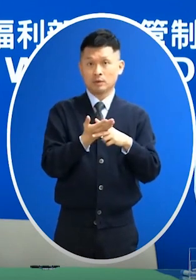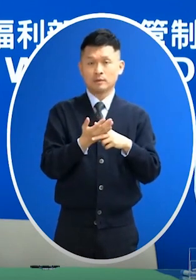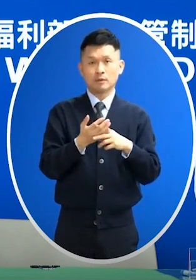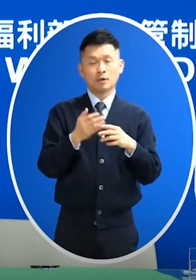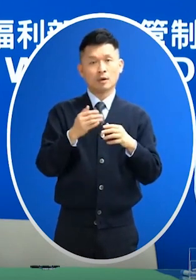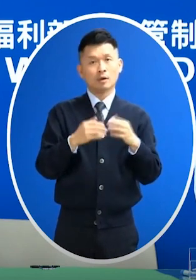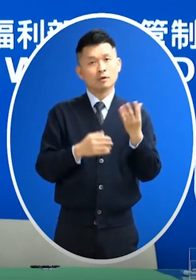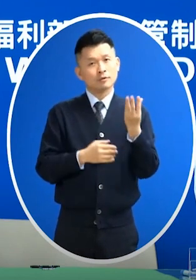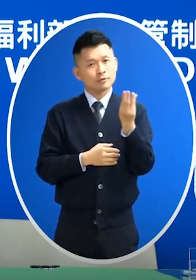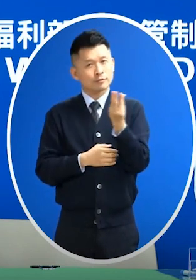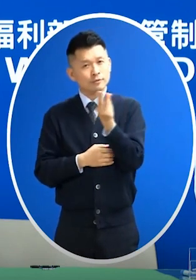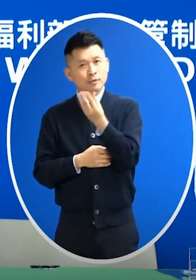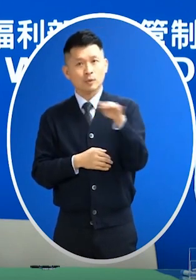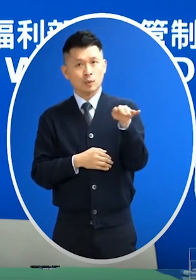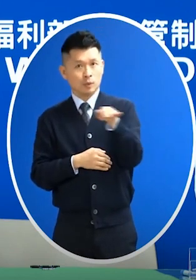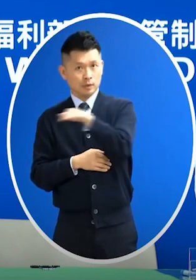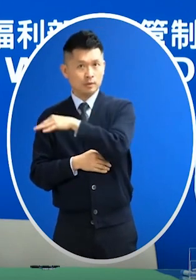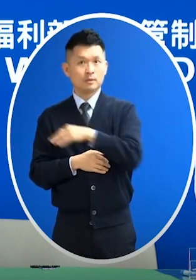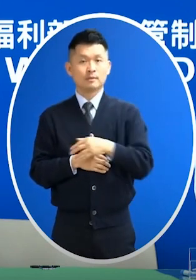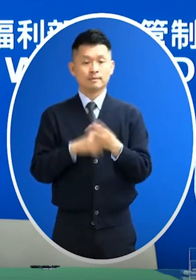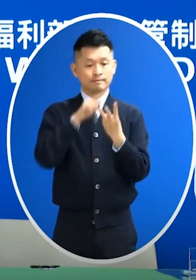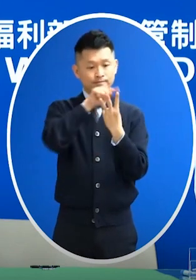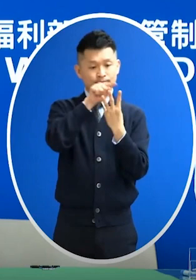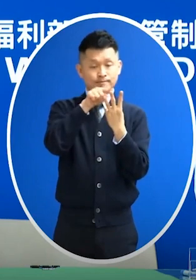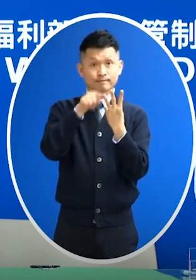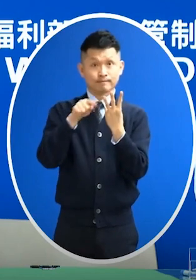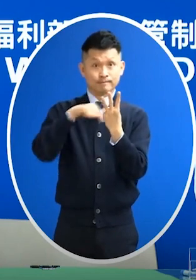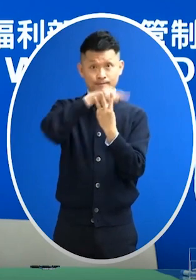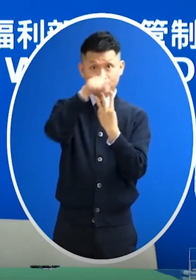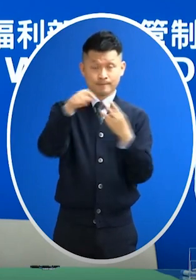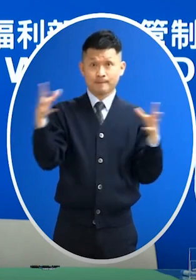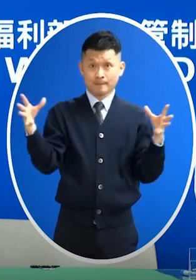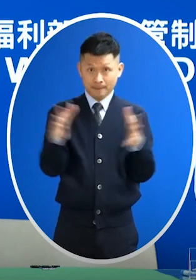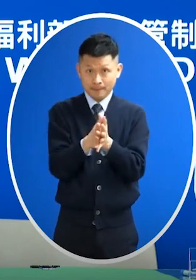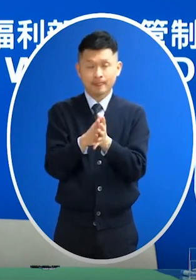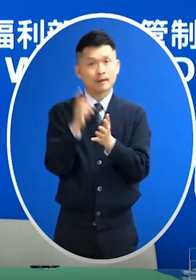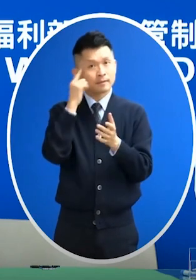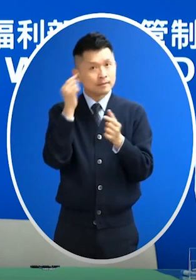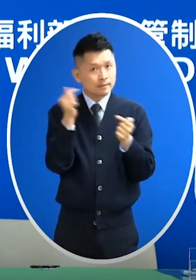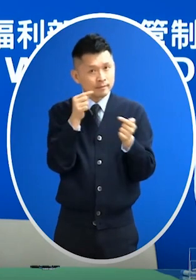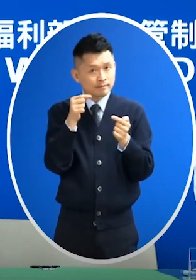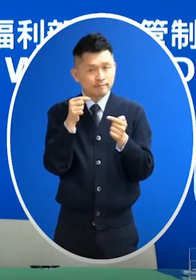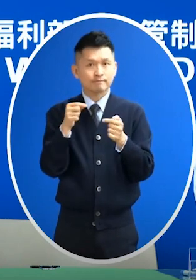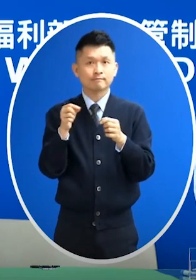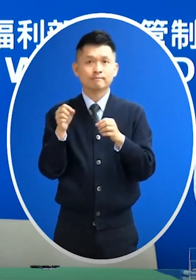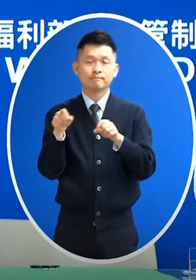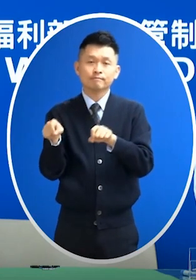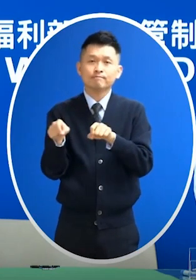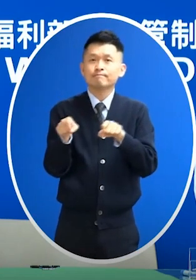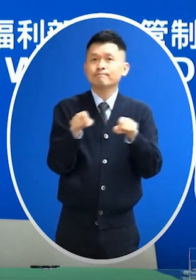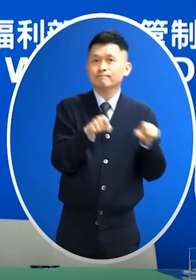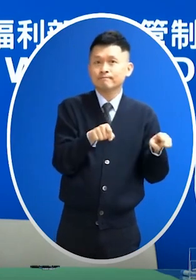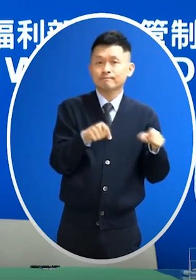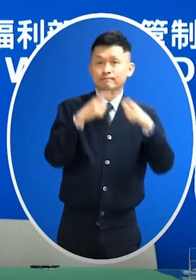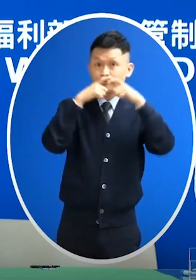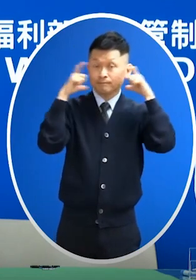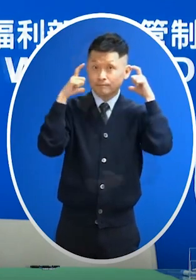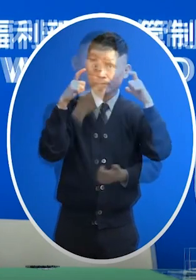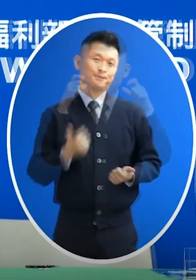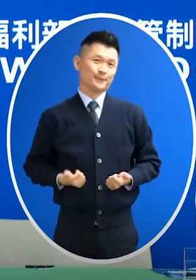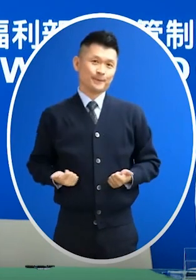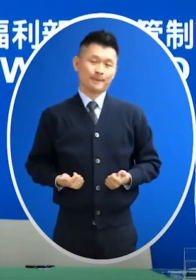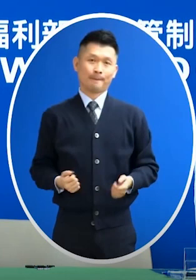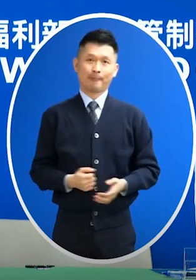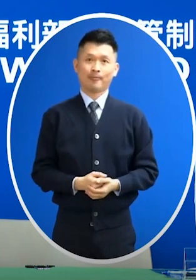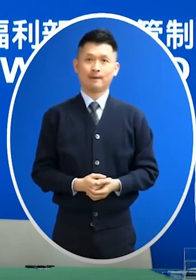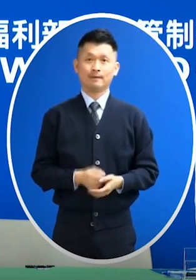稳定的这个状况。那基于以上这三个因素，我想我们可能会再延迟一点去宣布我们的这个口罩的新政策。